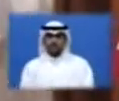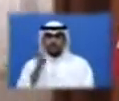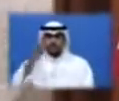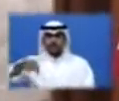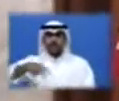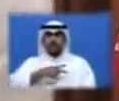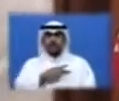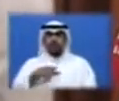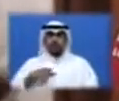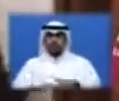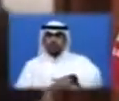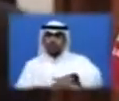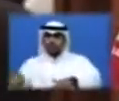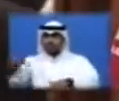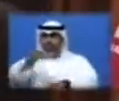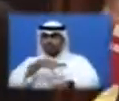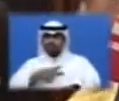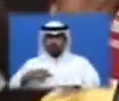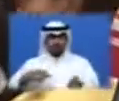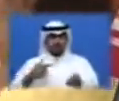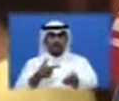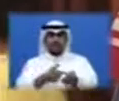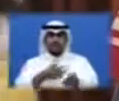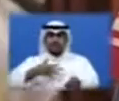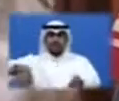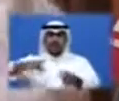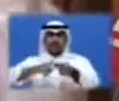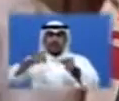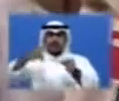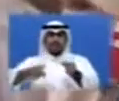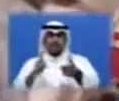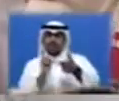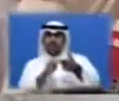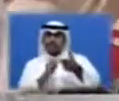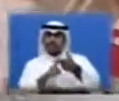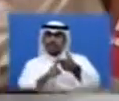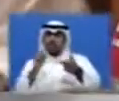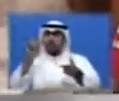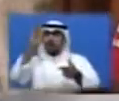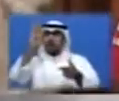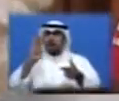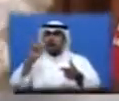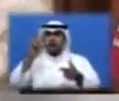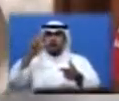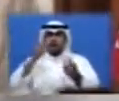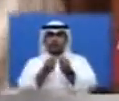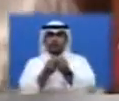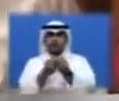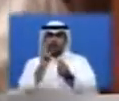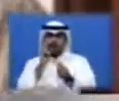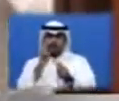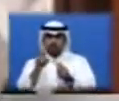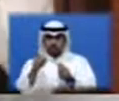يتابع الأخوة الوكلاء قرار المجلس الأعلى في دورته في 1988 حول